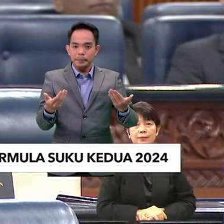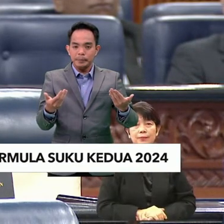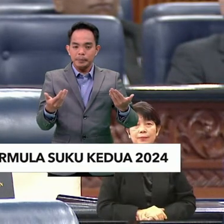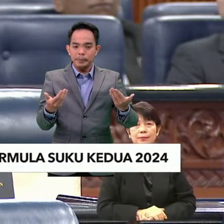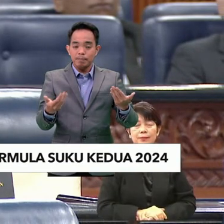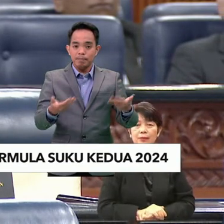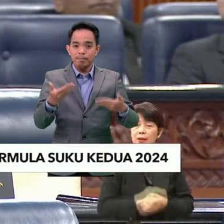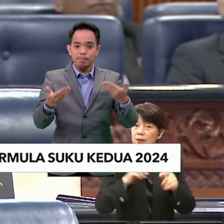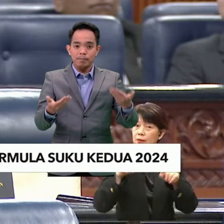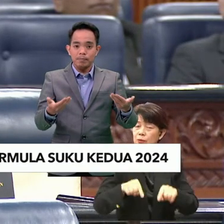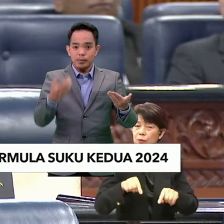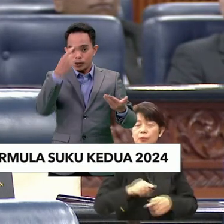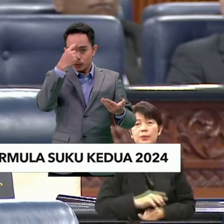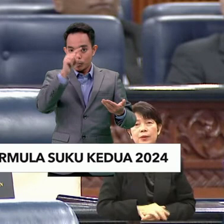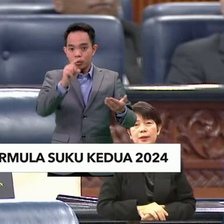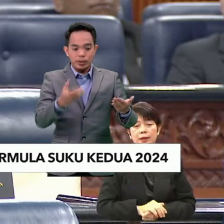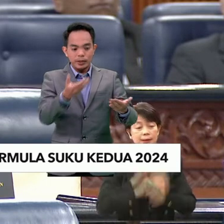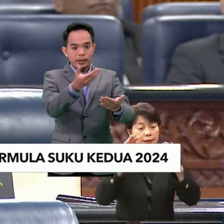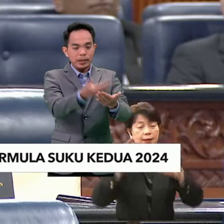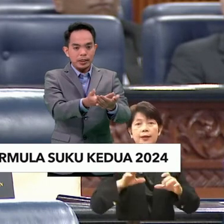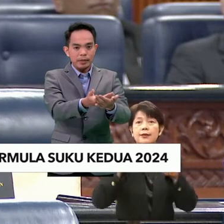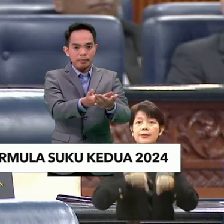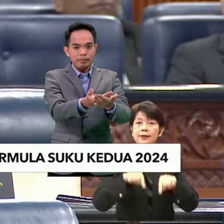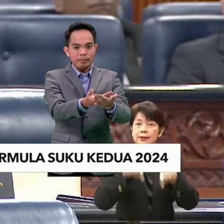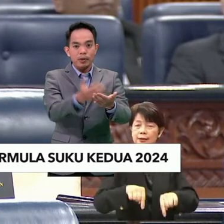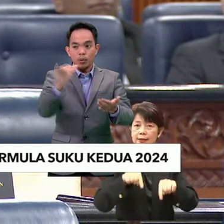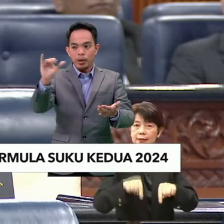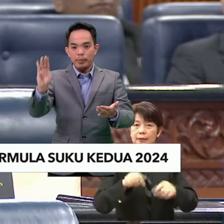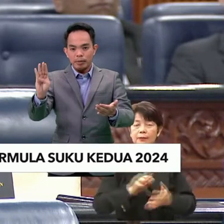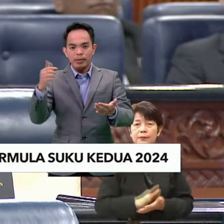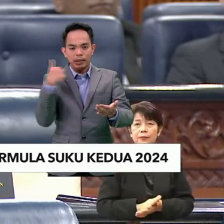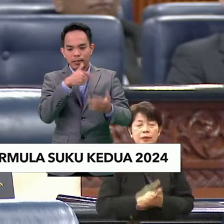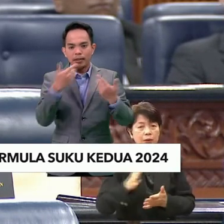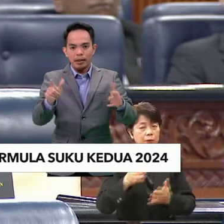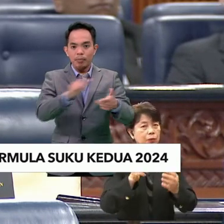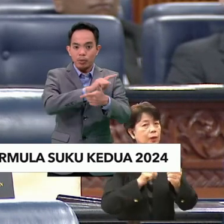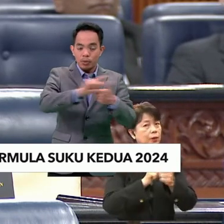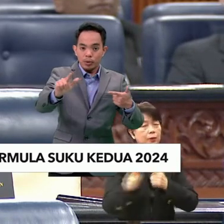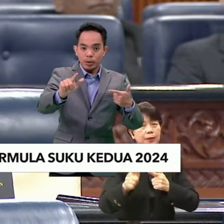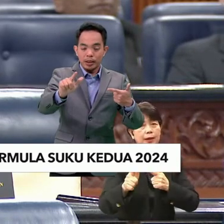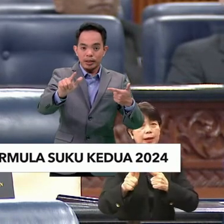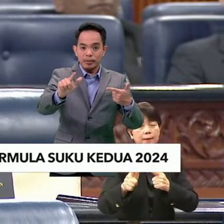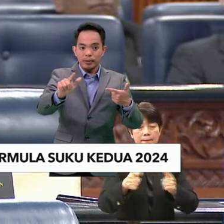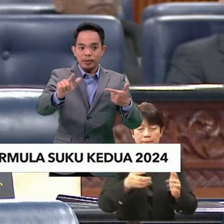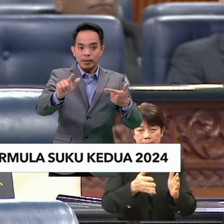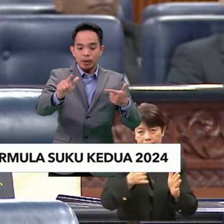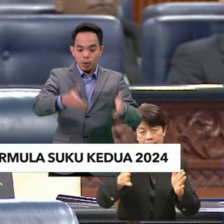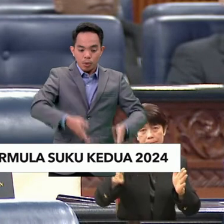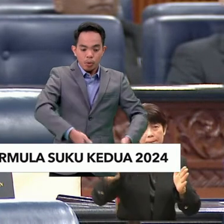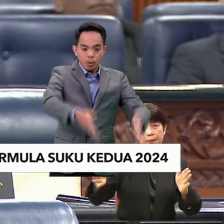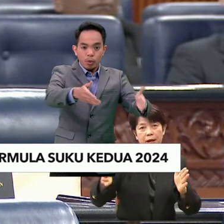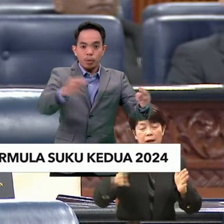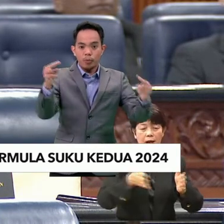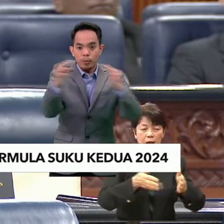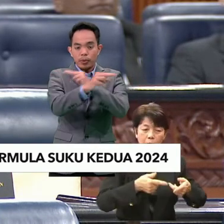iaitu bagi cadangan tersebut yang berhormat kita telah meluluskan cadangan pelebaran lorong lebuh Raya